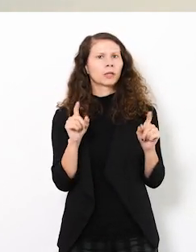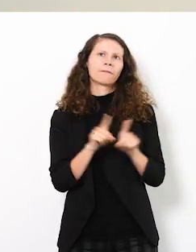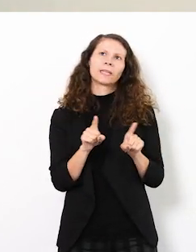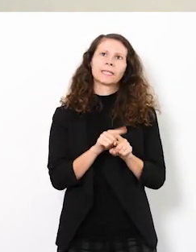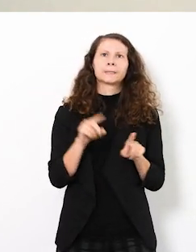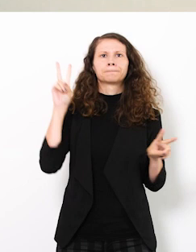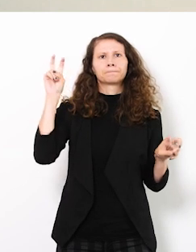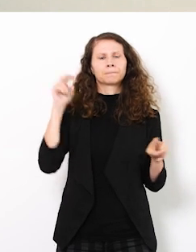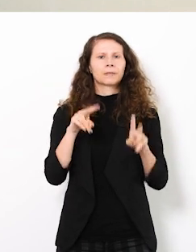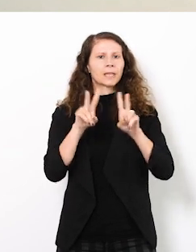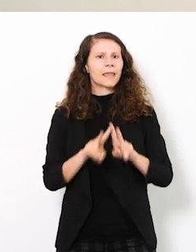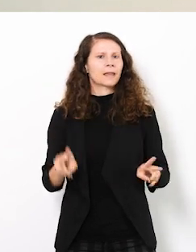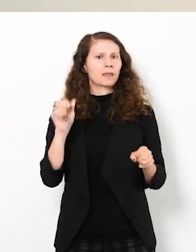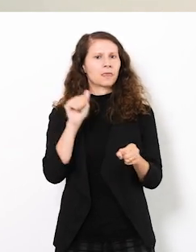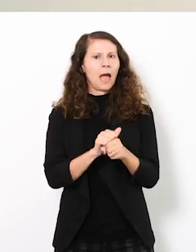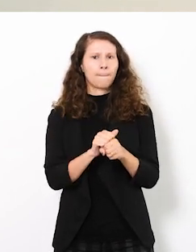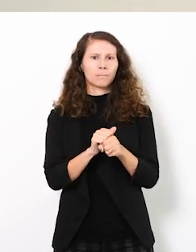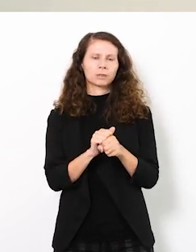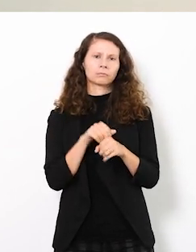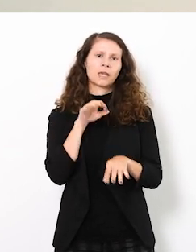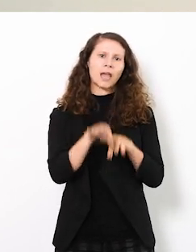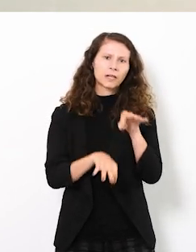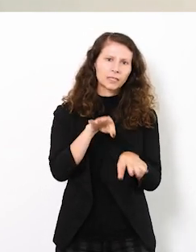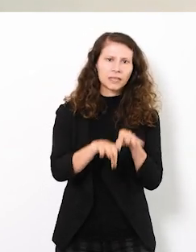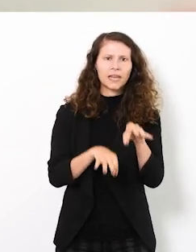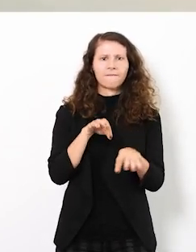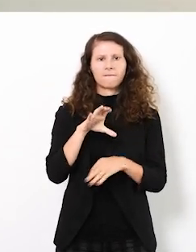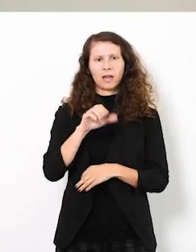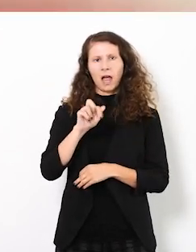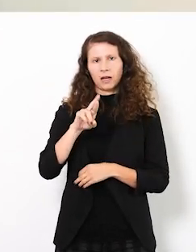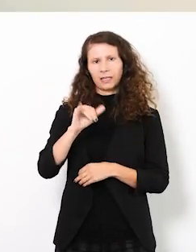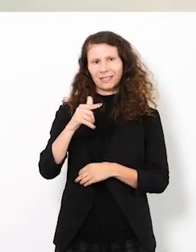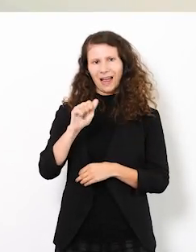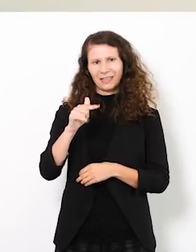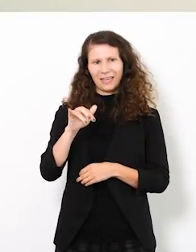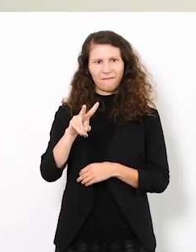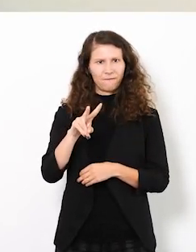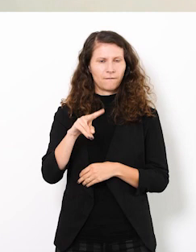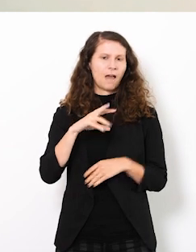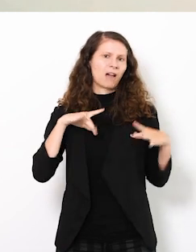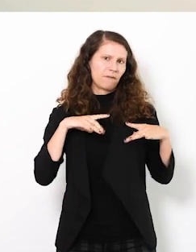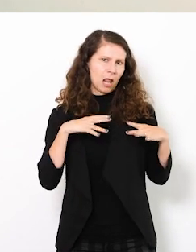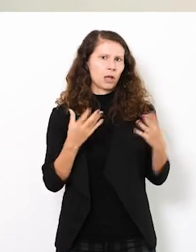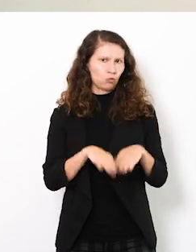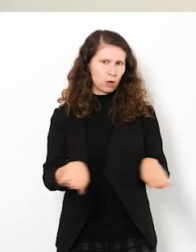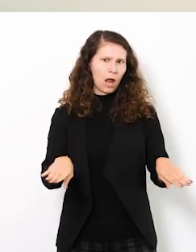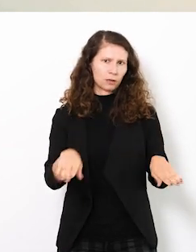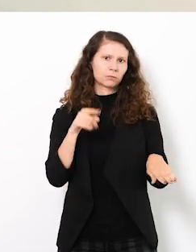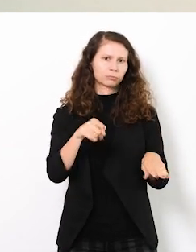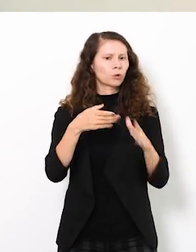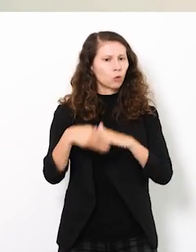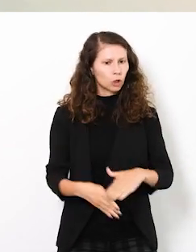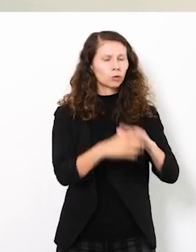sagen, ehrenamtlich, karikativ, freiwilligen Basis, die das, was ich gerade beschrieben habe, unterstützen, aber